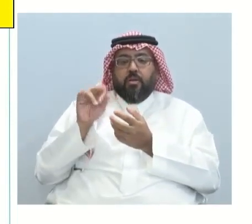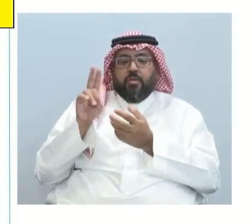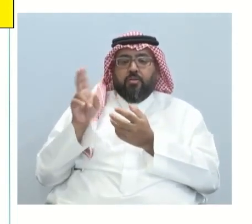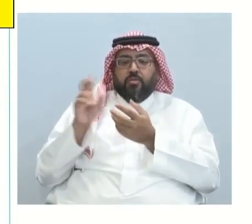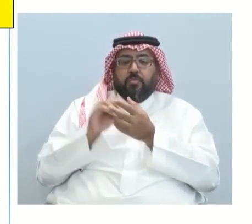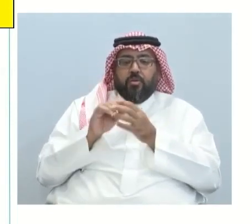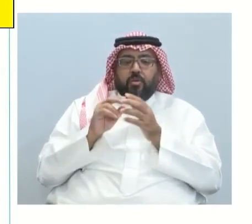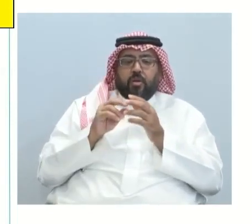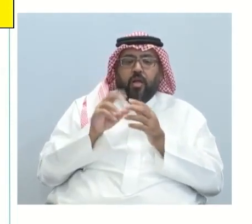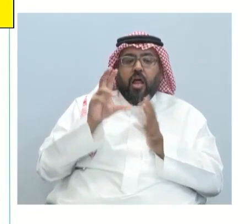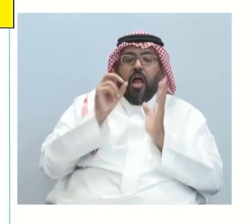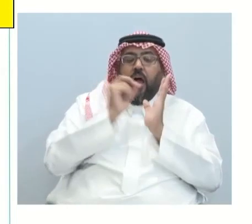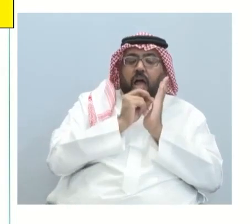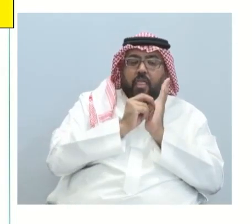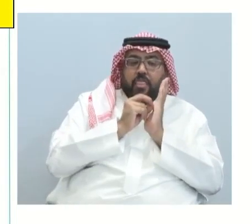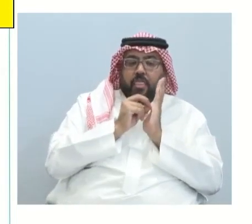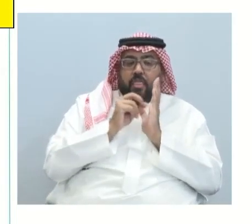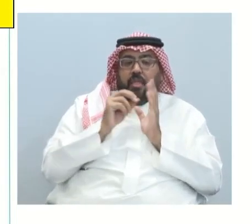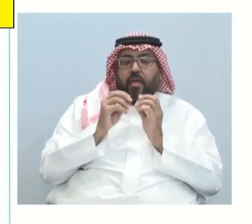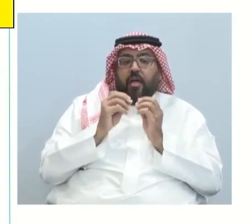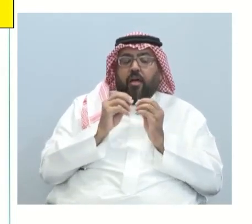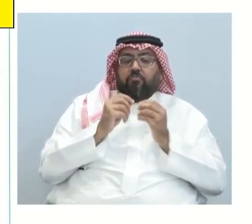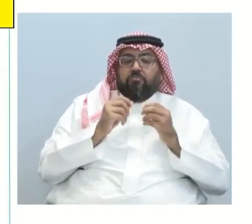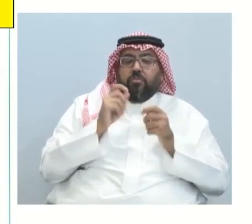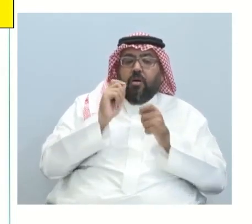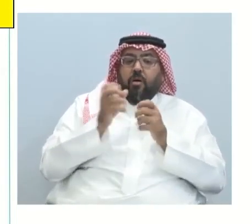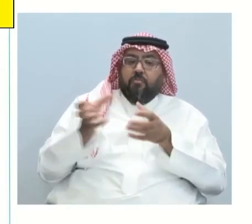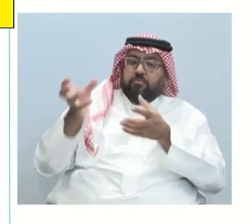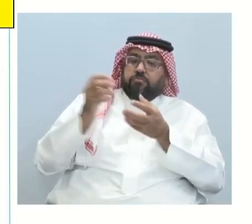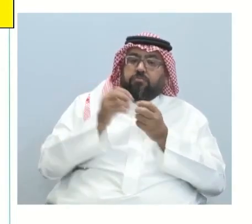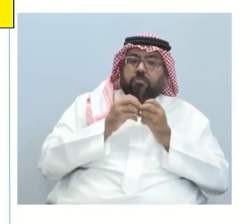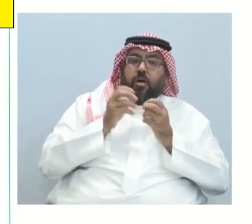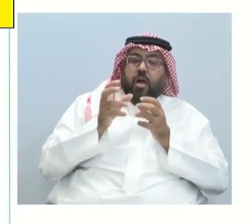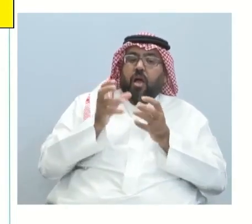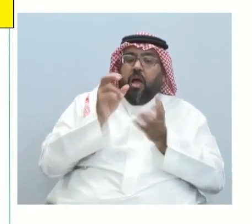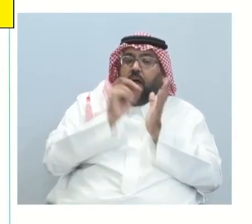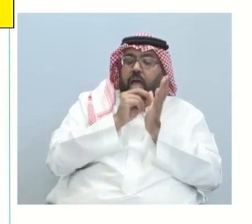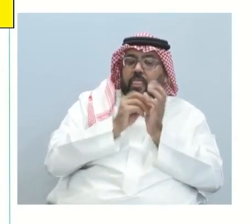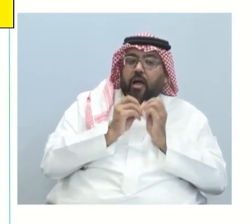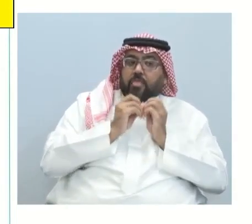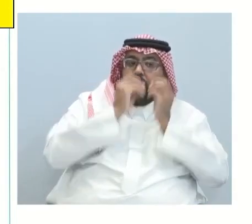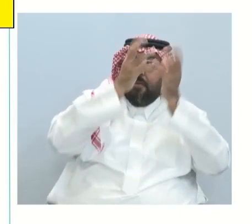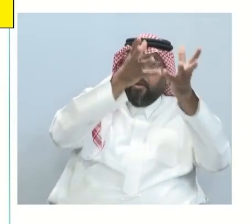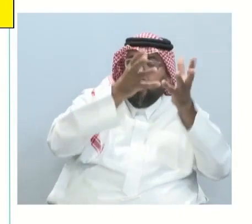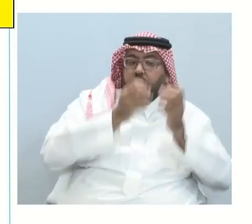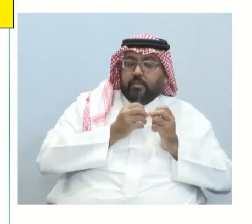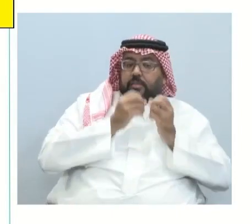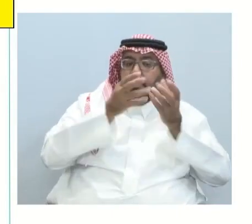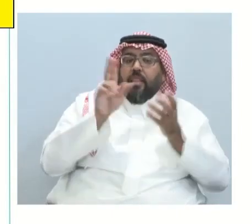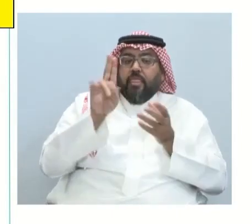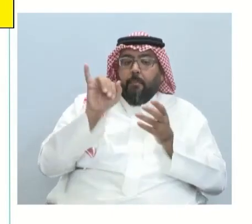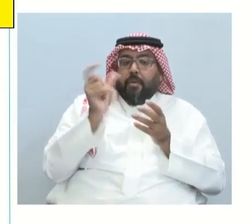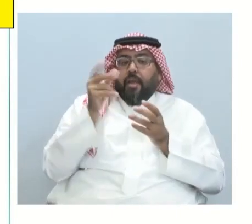بينما القواعد في القواعد انه مواد تمنح زوجه من الالكترونات وما دام انها تمنح زوجا